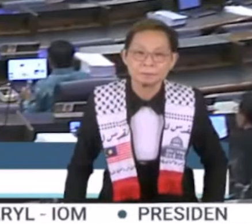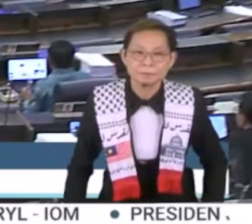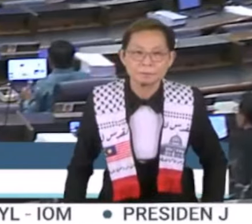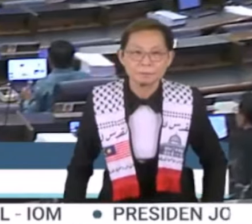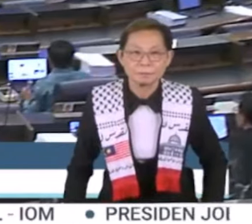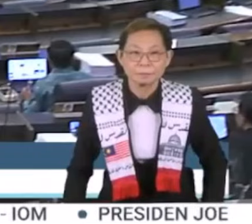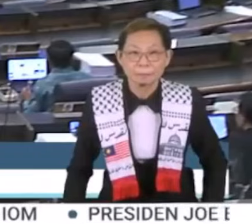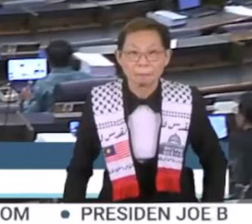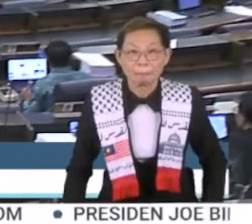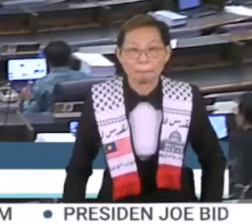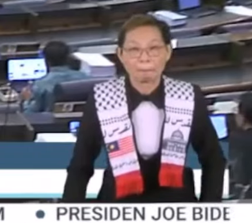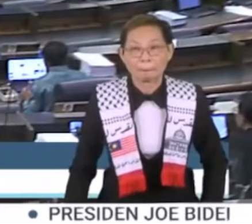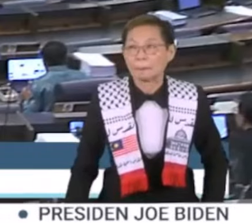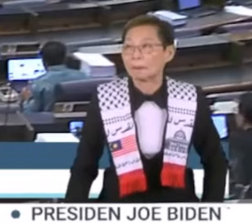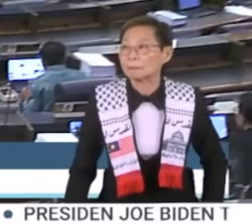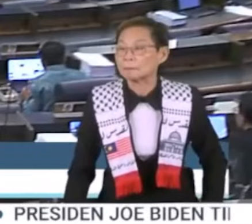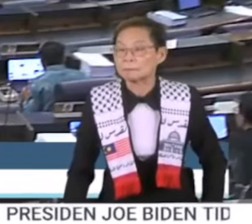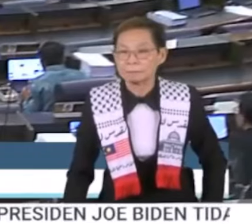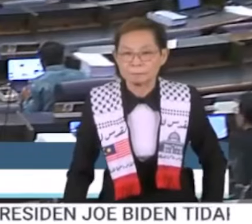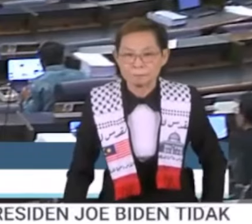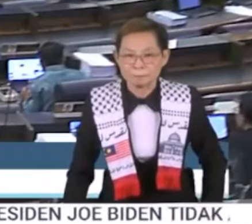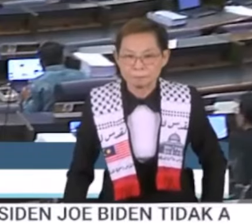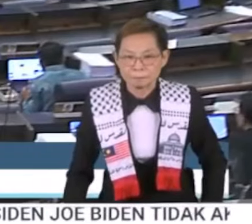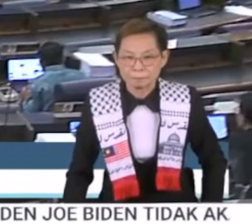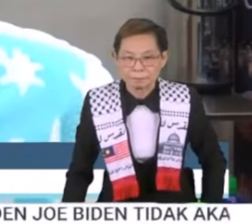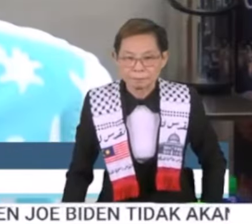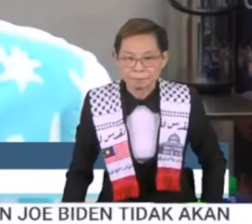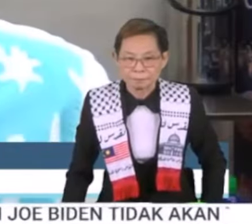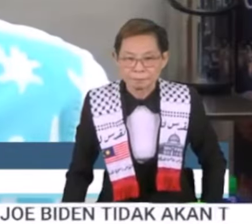terima kasih Yang Berhormat Tuaran.